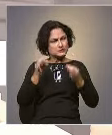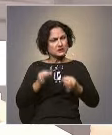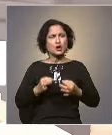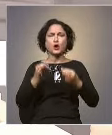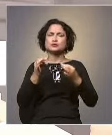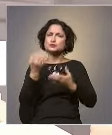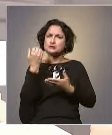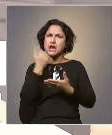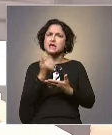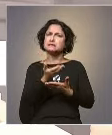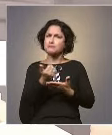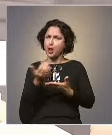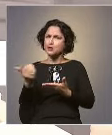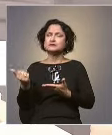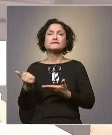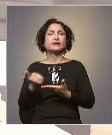практиката.